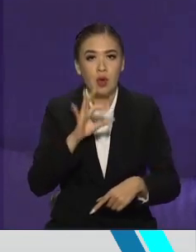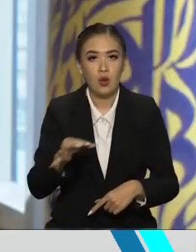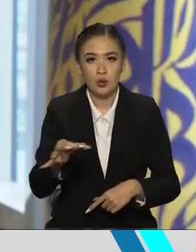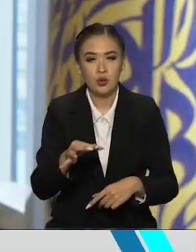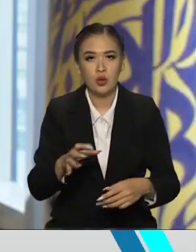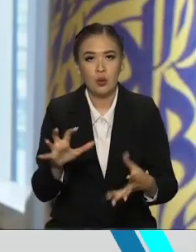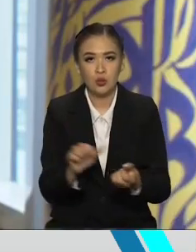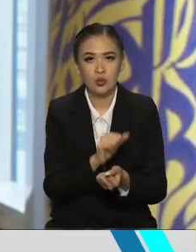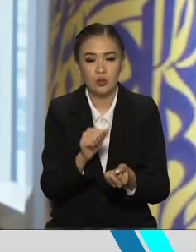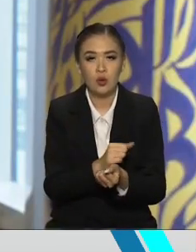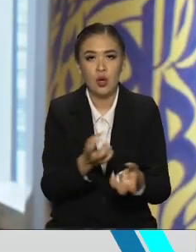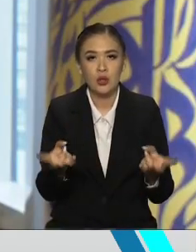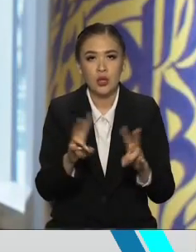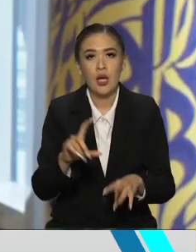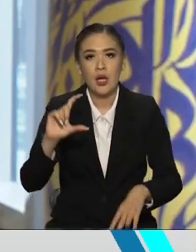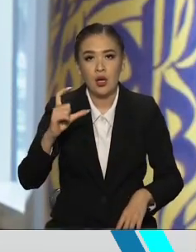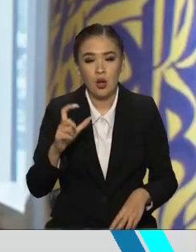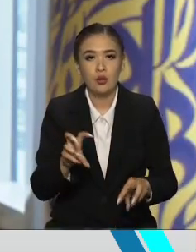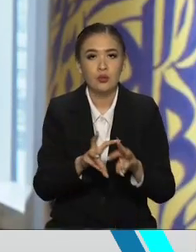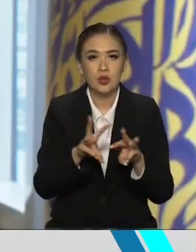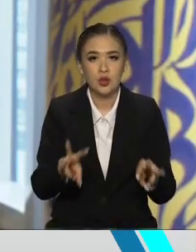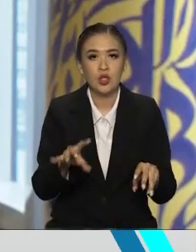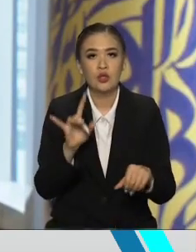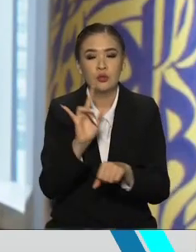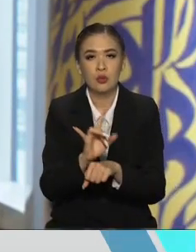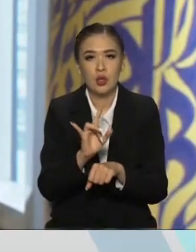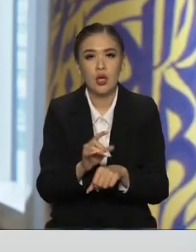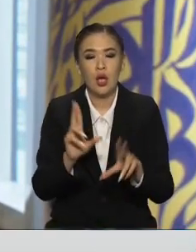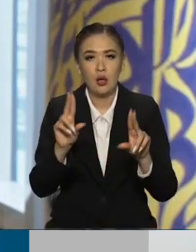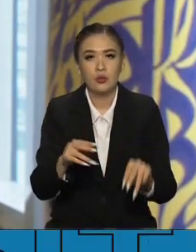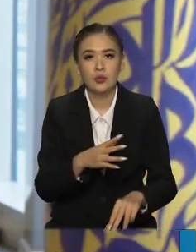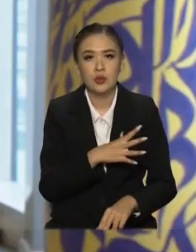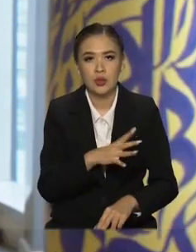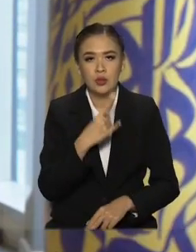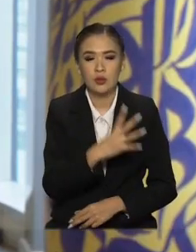қалды. Қала билігі экологтар мен министрлікке жалған уәде беріп, көлді толығымен құрғатты.